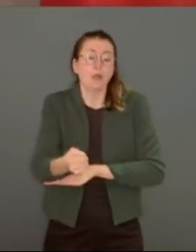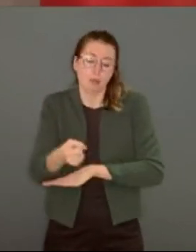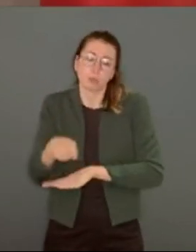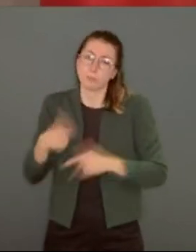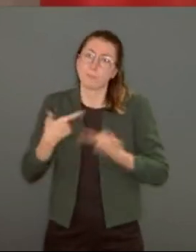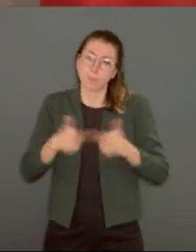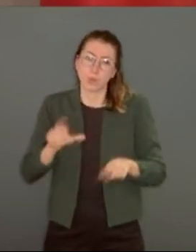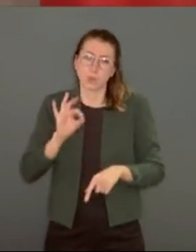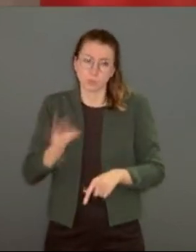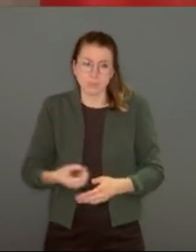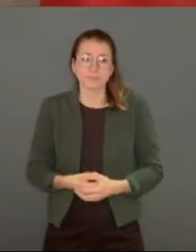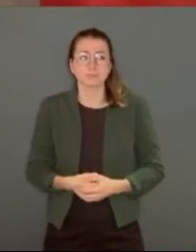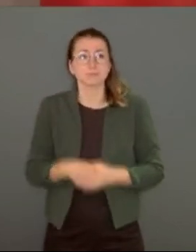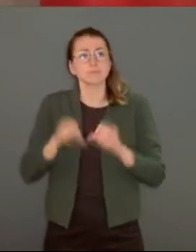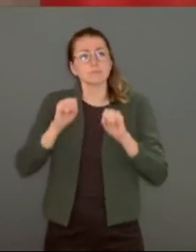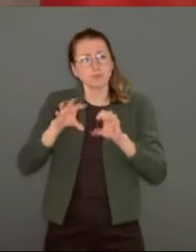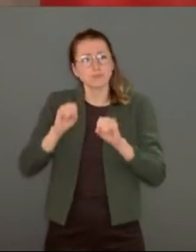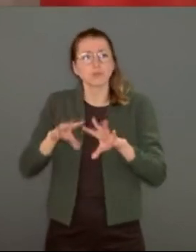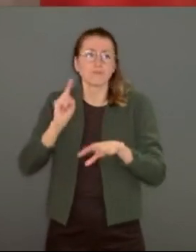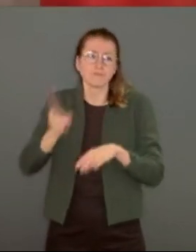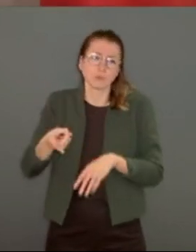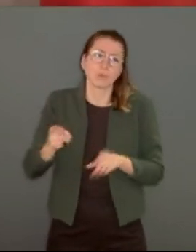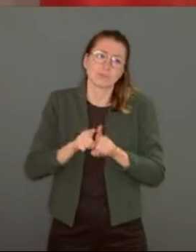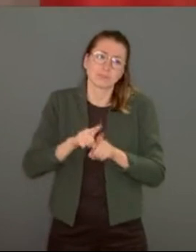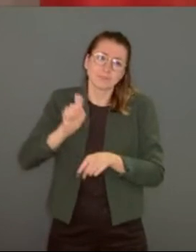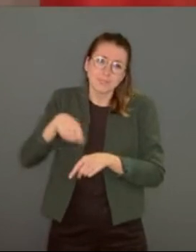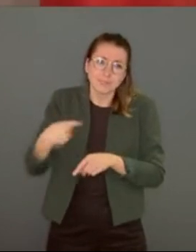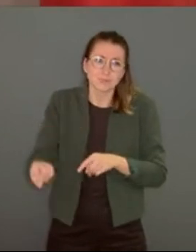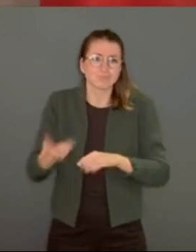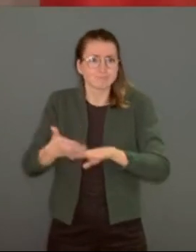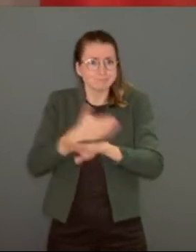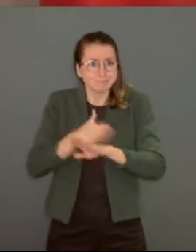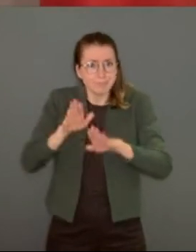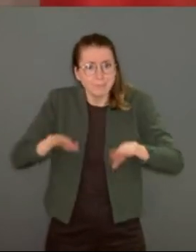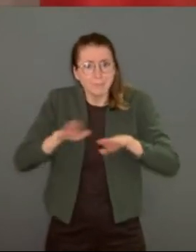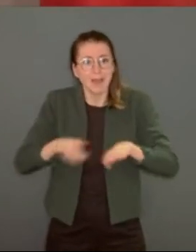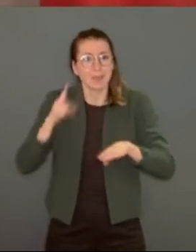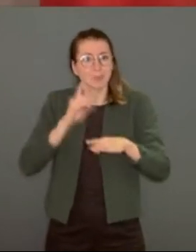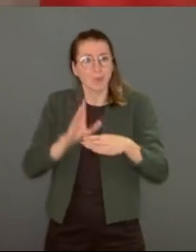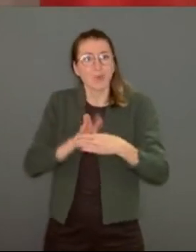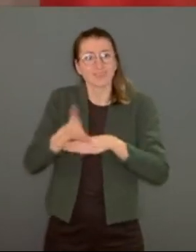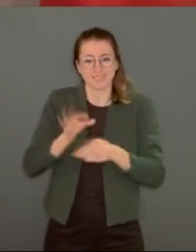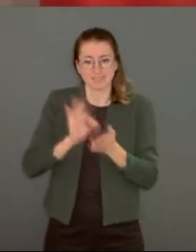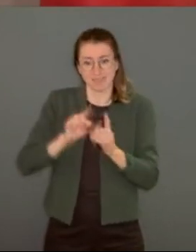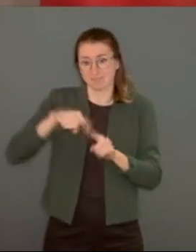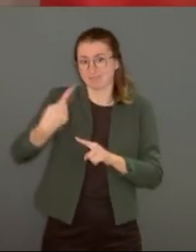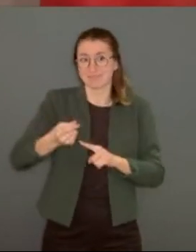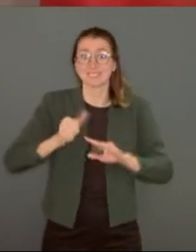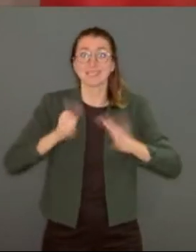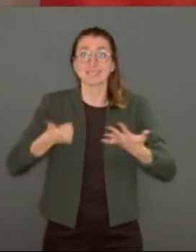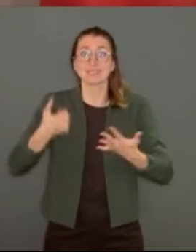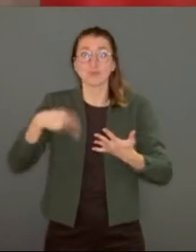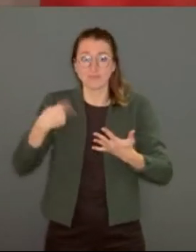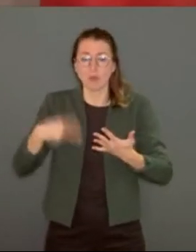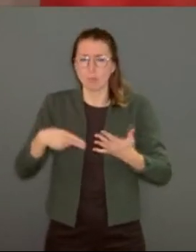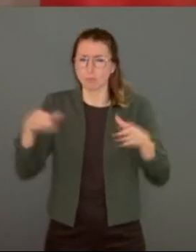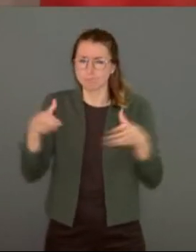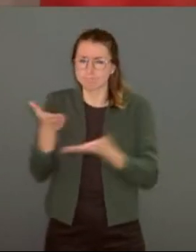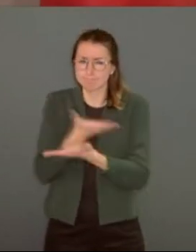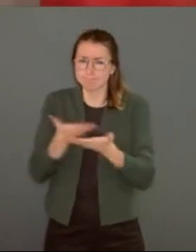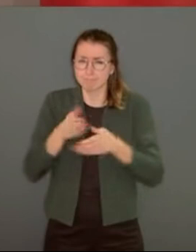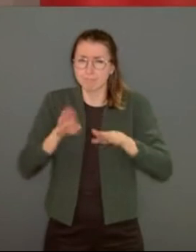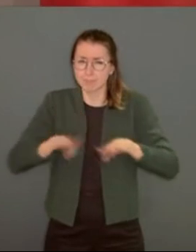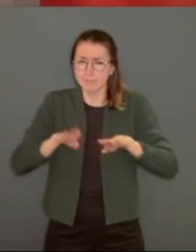la rentrée du 16 novembre. Alors la rentrée du 16 novembre, l'enseignement maternel et primaire se